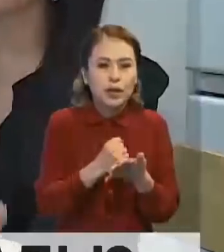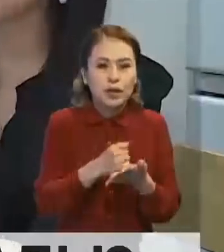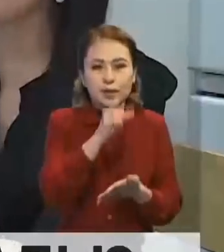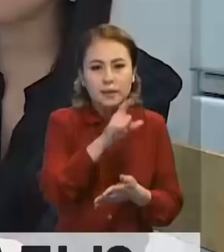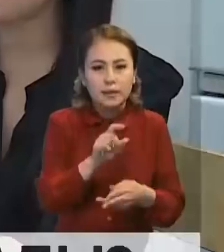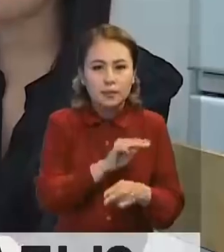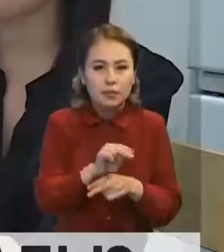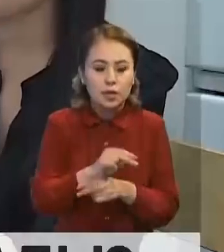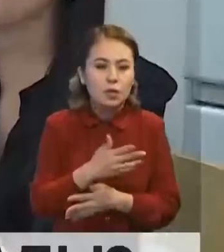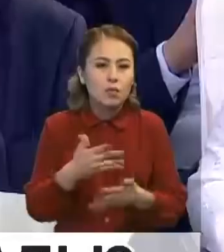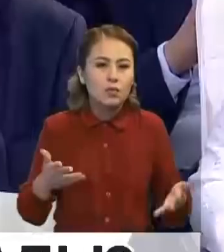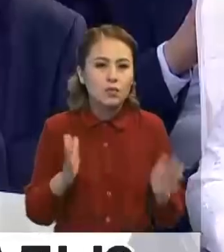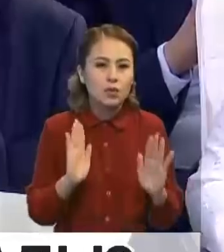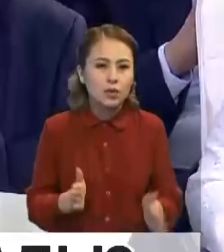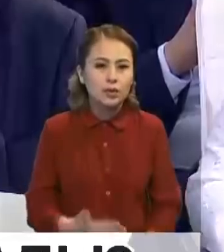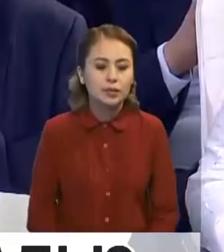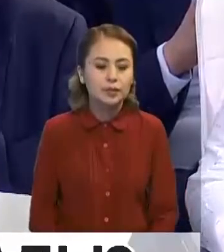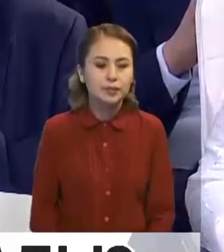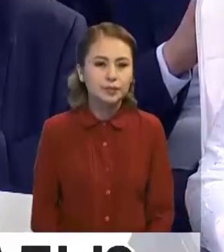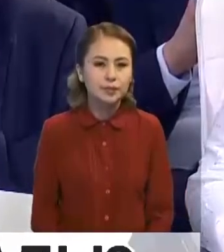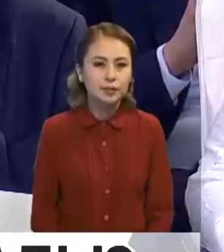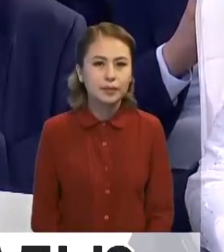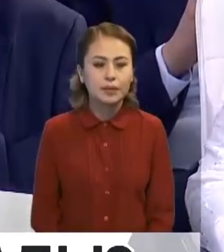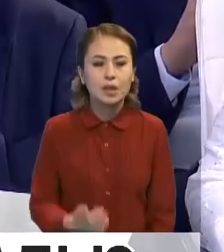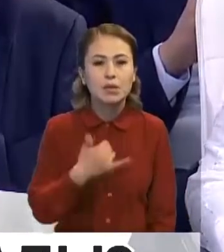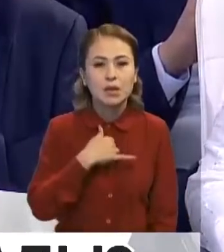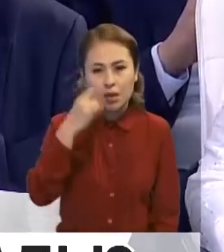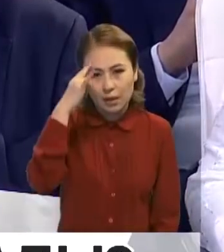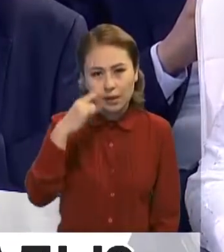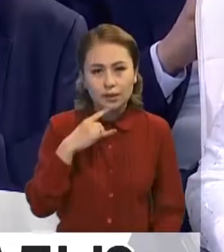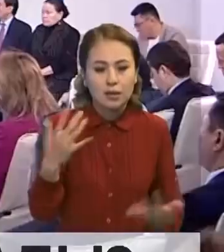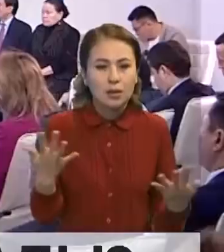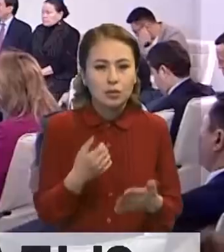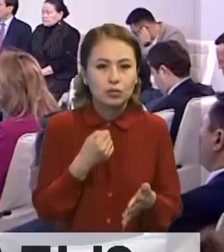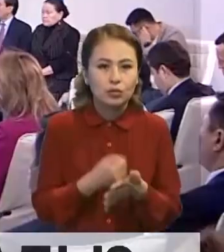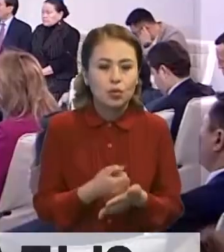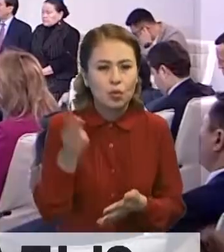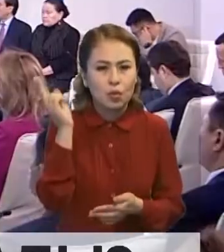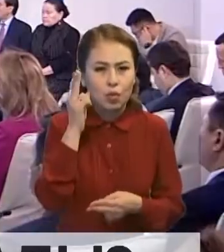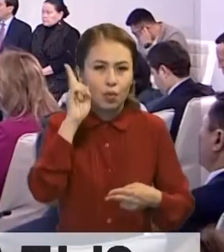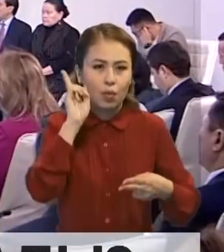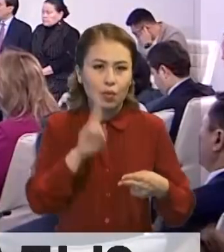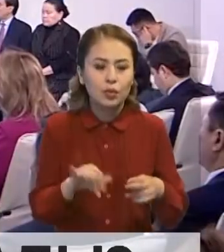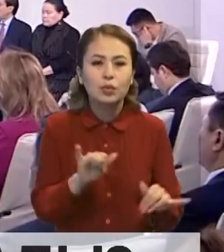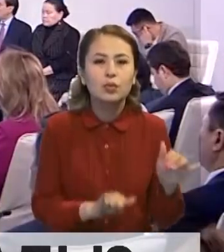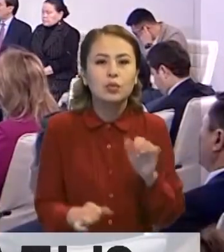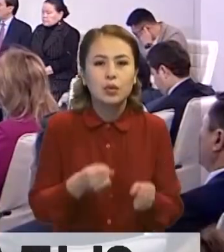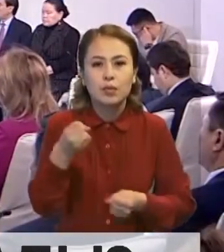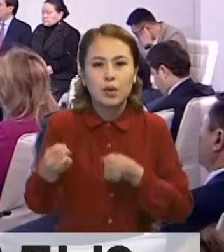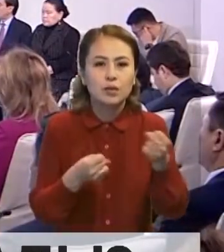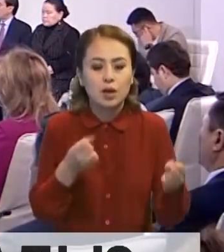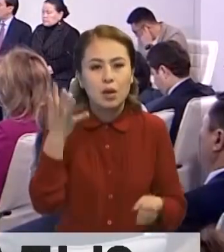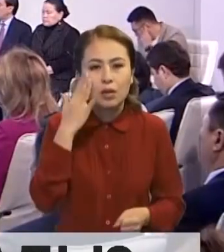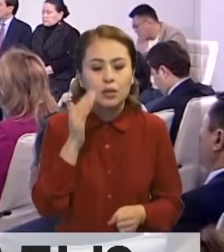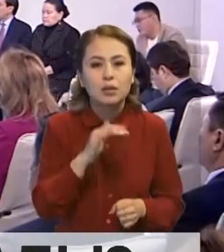дайырлауға басымдық беріледі. Бізде қазақтар қалай? Оқу бітіргеннен кейін отырамыз бәріміз жиналып. Кімді қайда жібереміз деп. Ал, мына баламыз